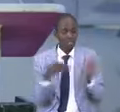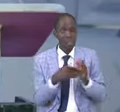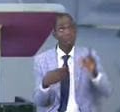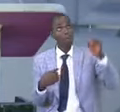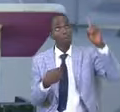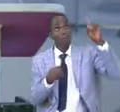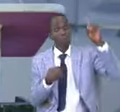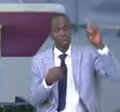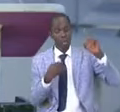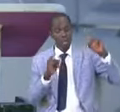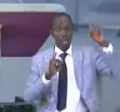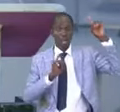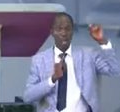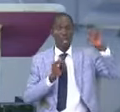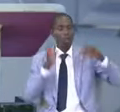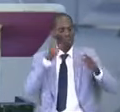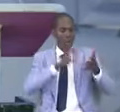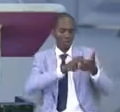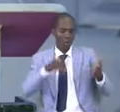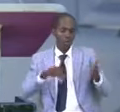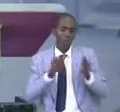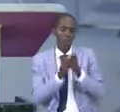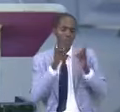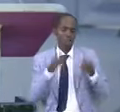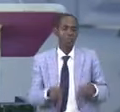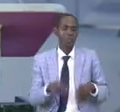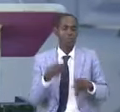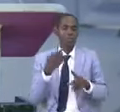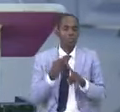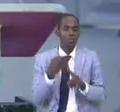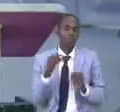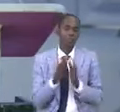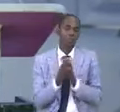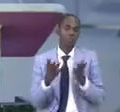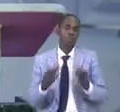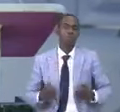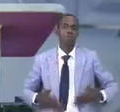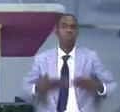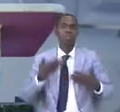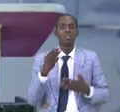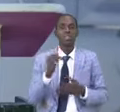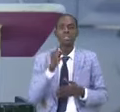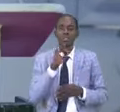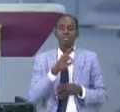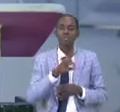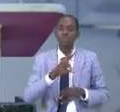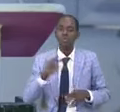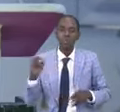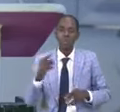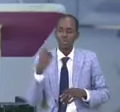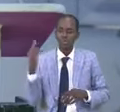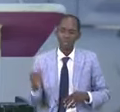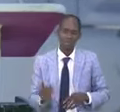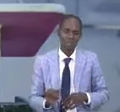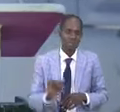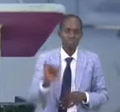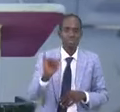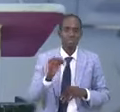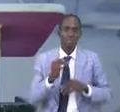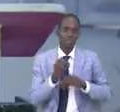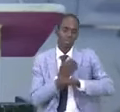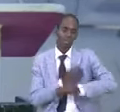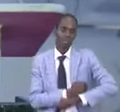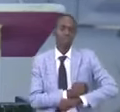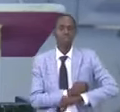il y a pas de sécurité derrière sans condition il y a rien de sauver une fois sauver pour